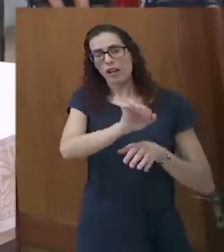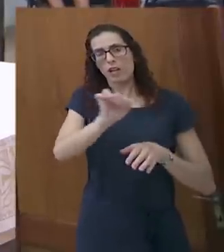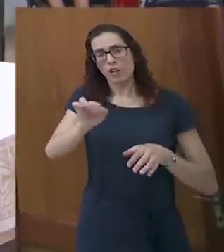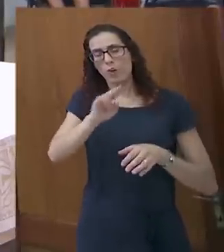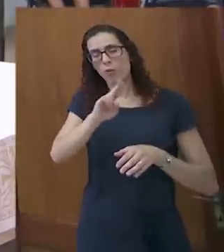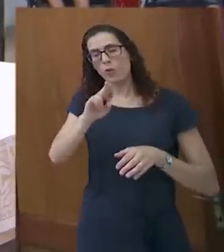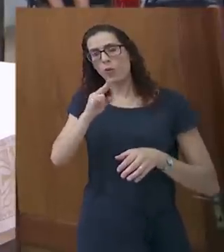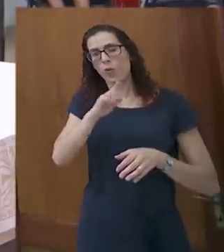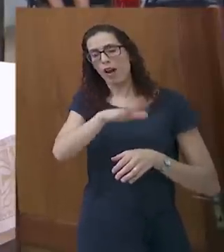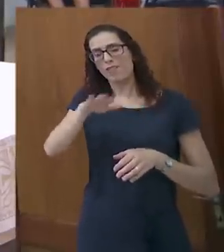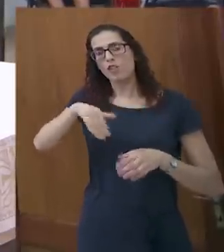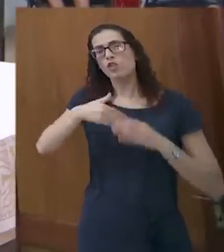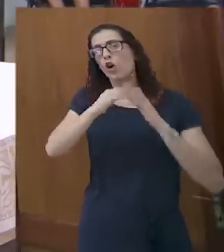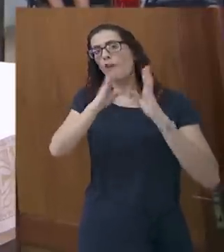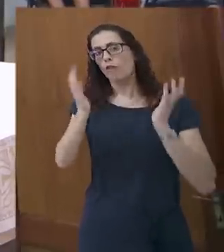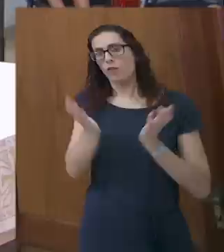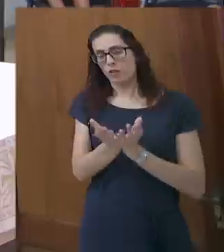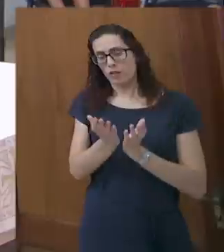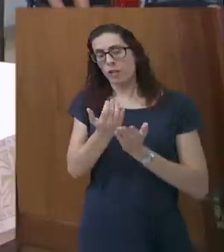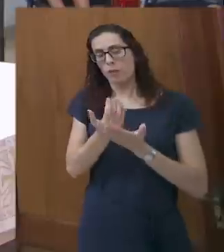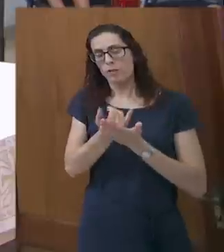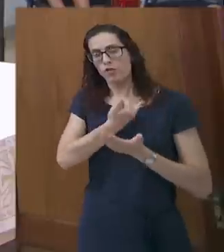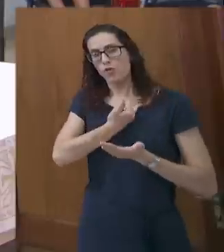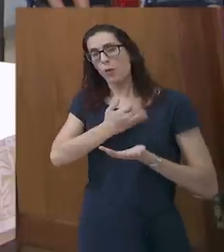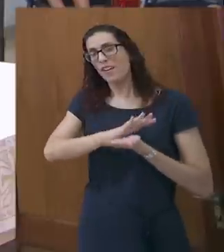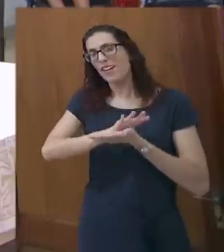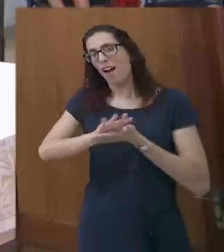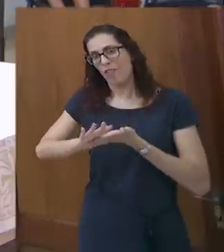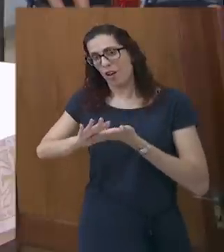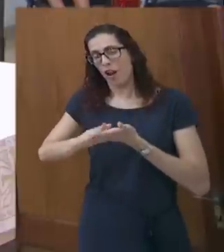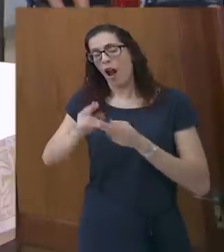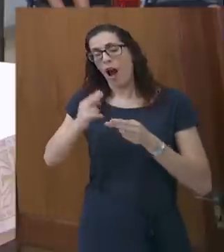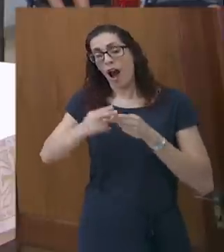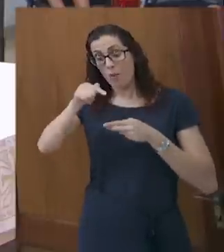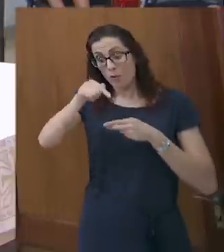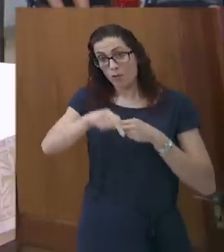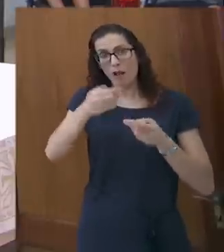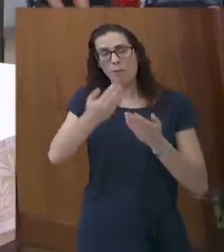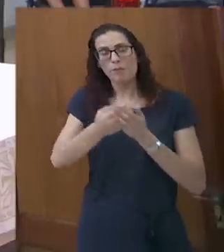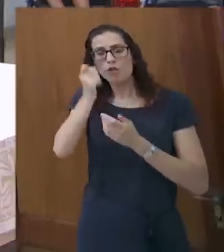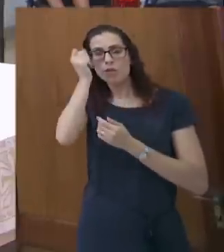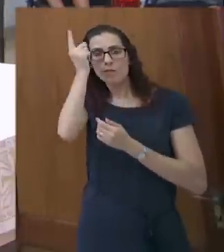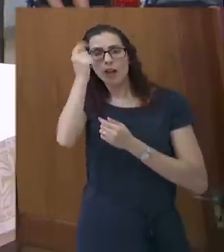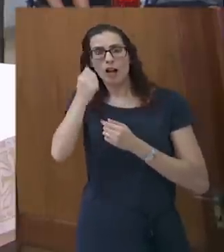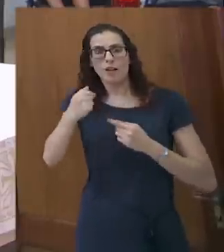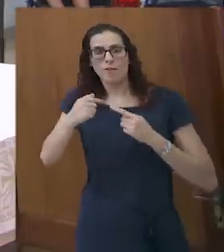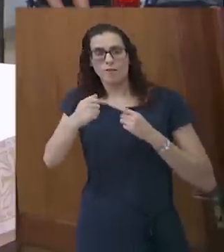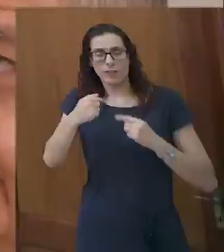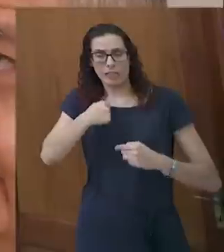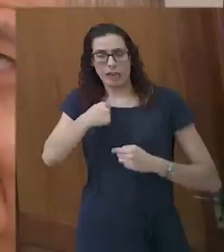għal bnedmin kollha għal maħfra ta' dnubiet. Għamlu dan b'tifkira tiegħi.